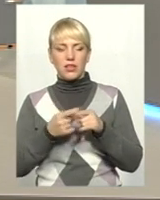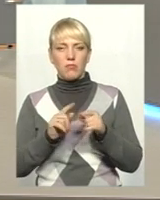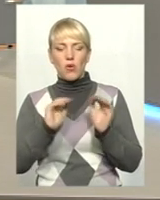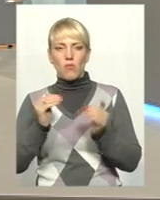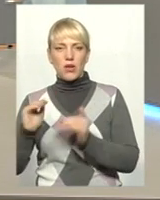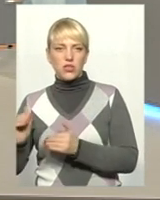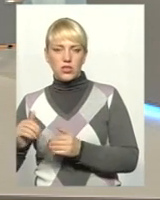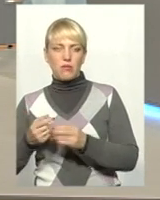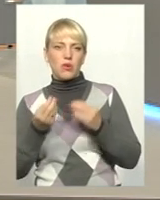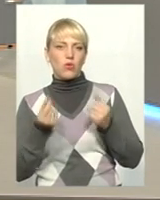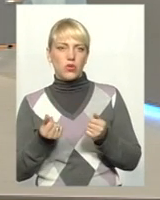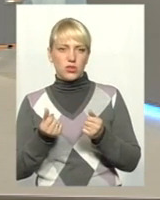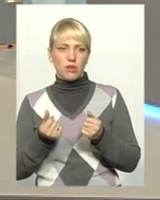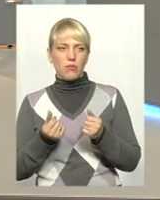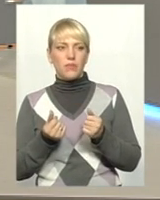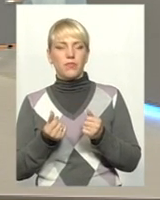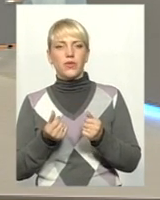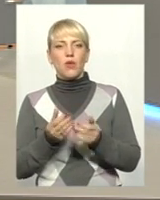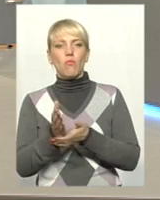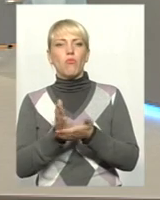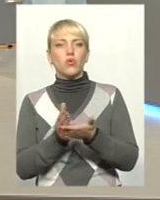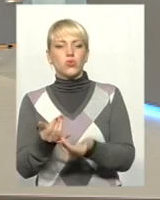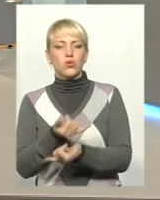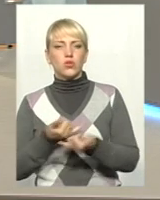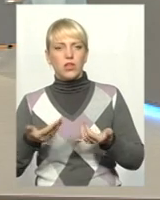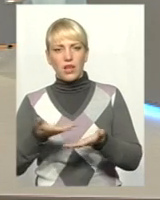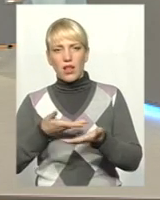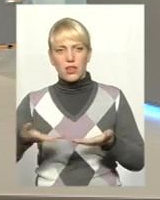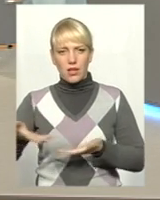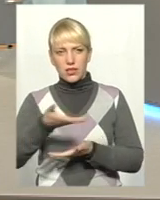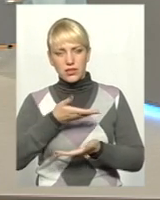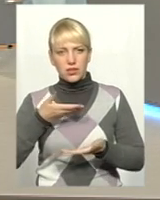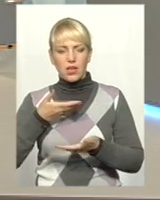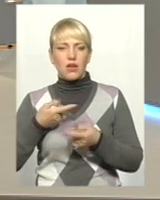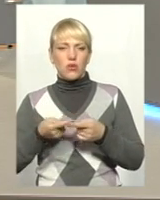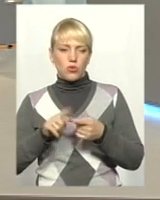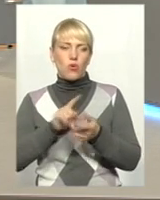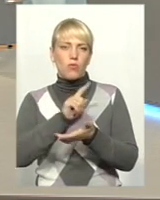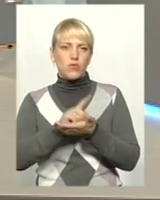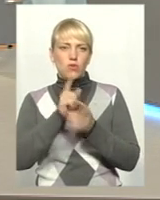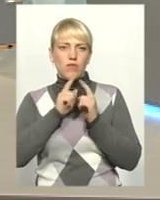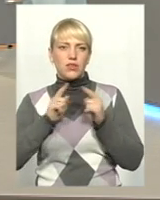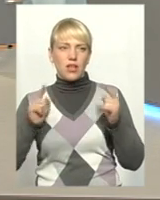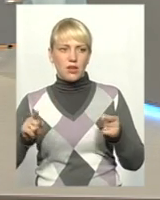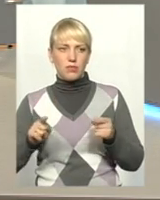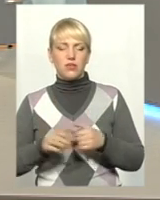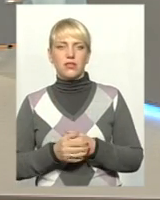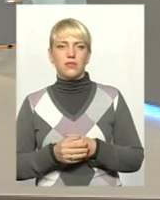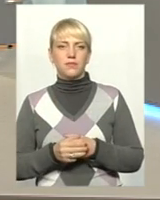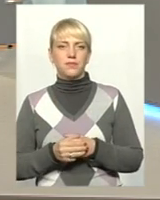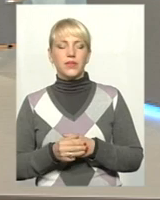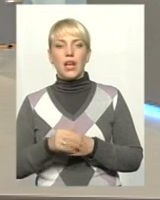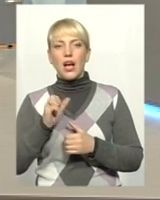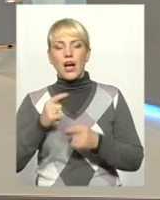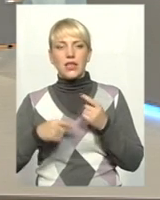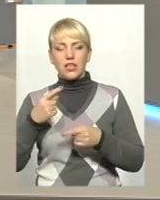обмеженими коштами прослужать нам хоча б той обов'язковий термін, а